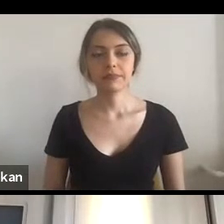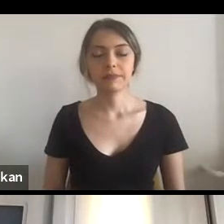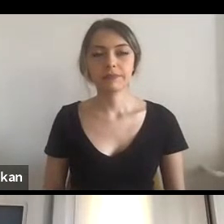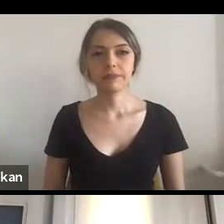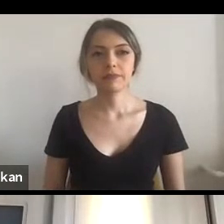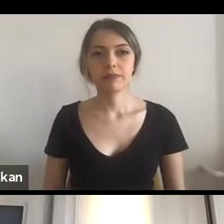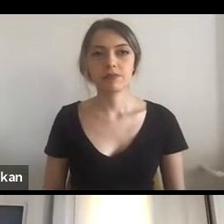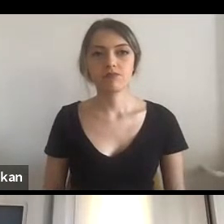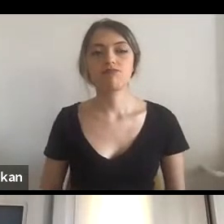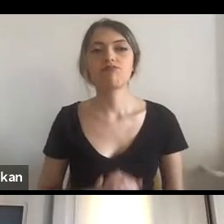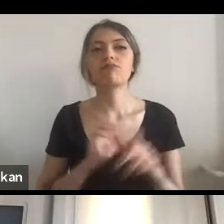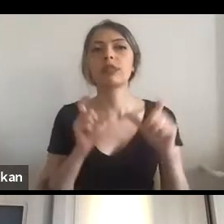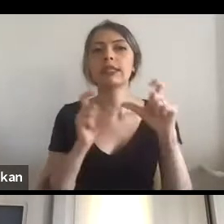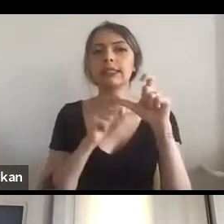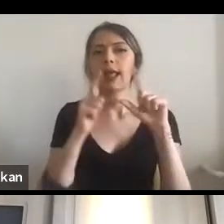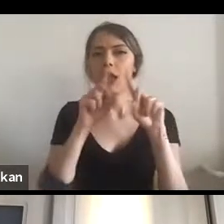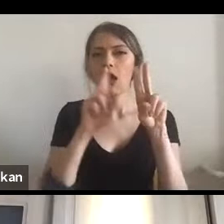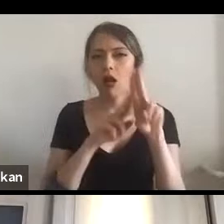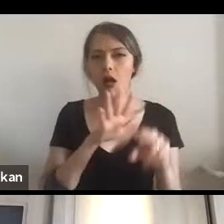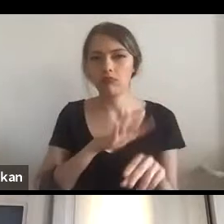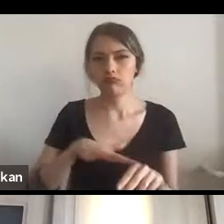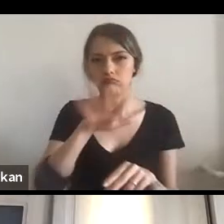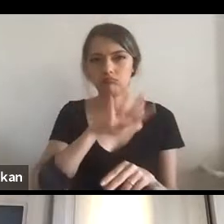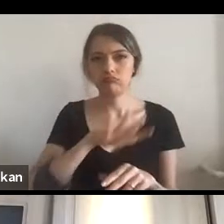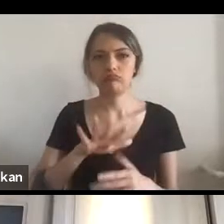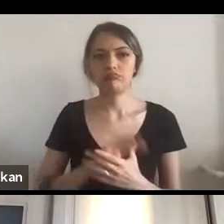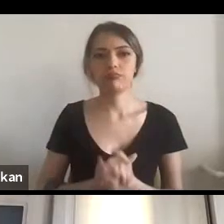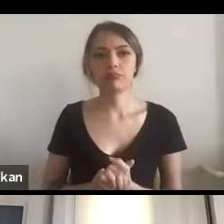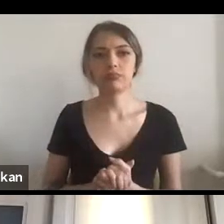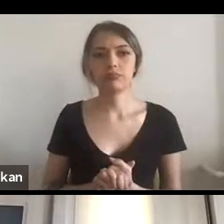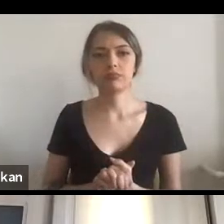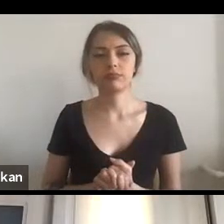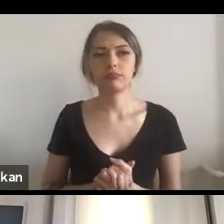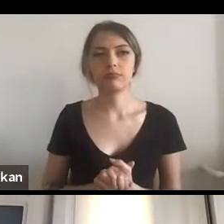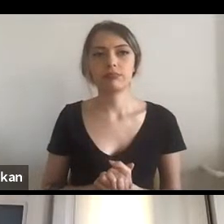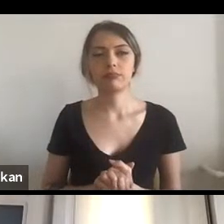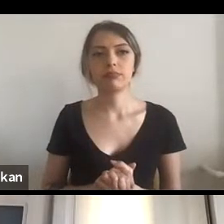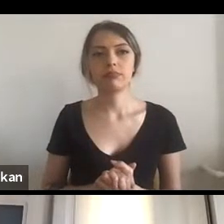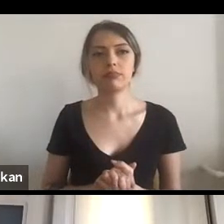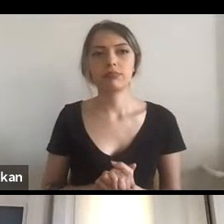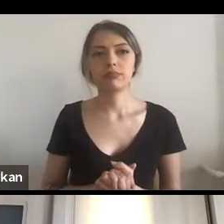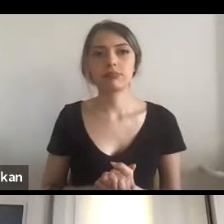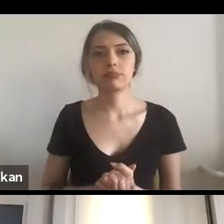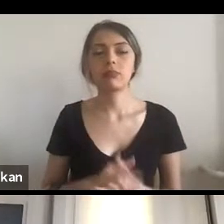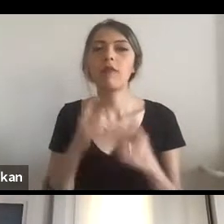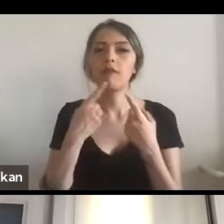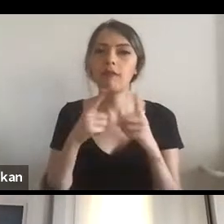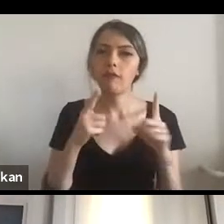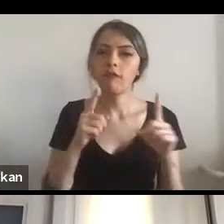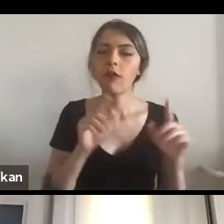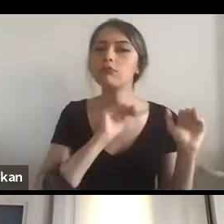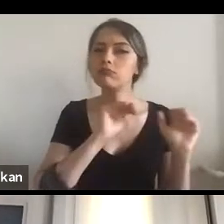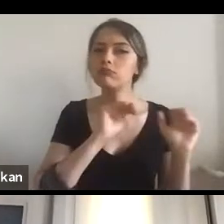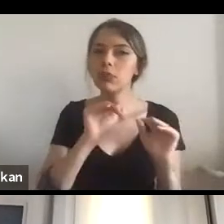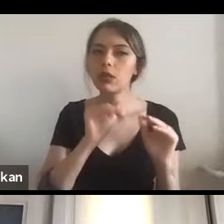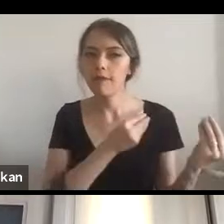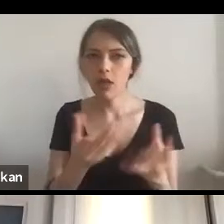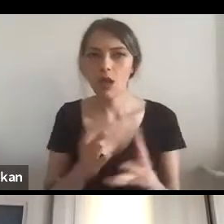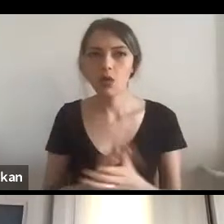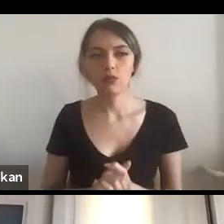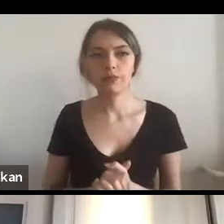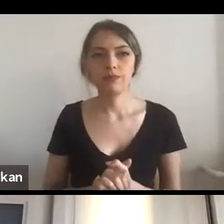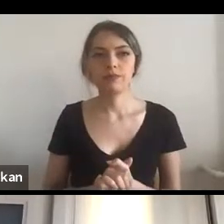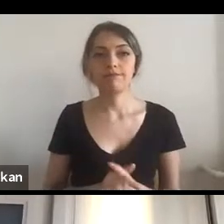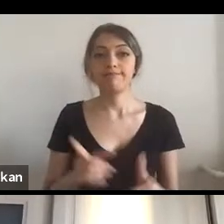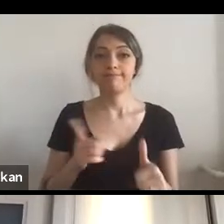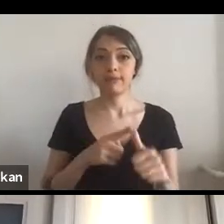Düzenli yani sivil toplum örgütleri olarak pek çok sivil toplum örgütlerine pek çok destek veriyor. Bunlardan bir tanesi